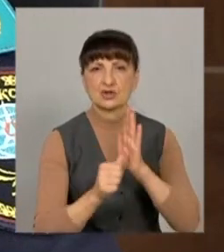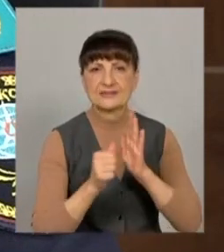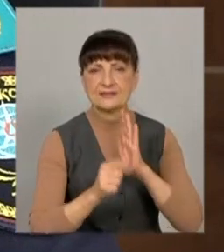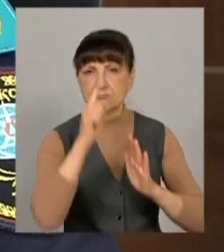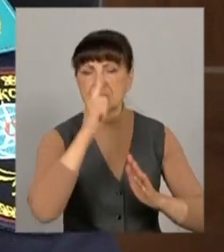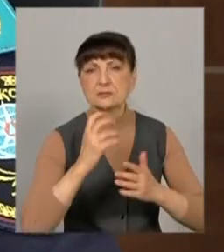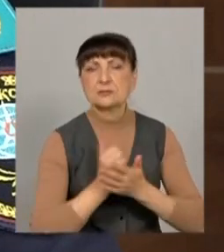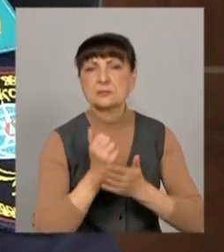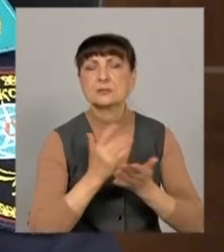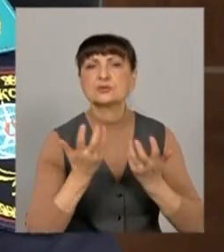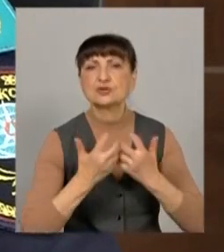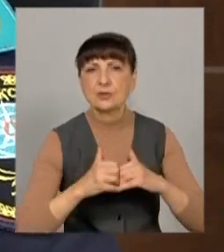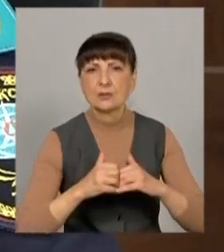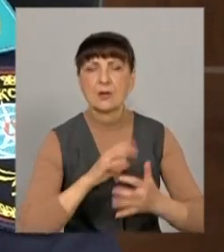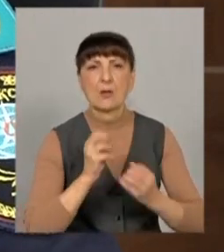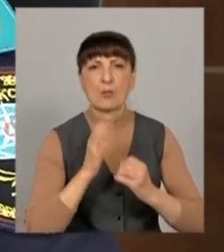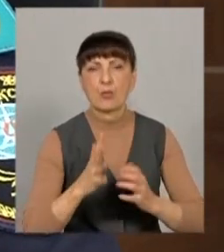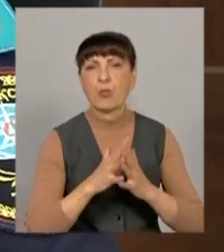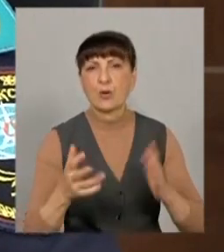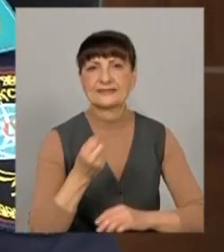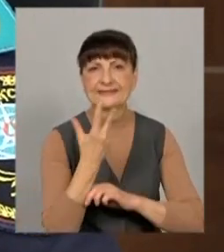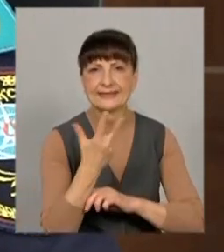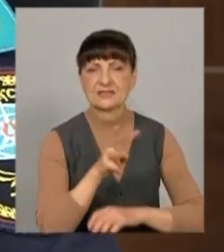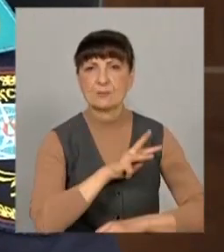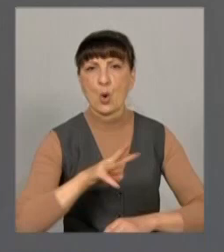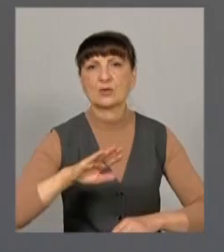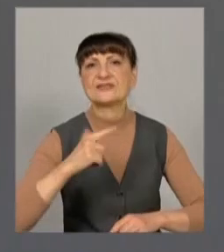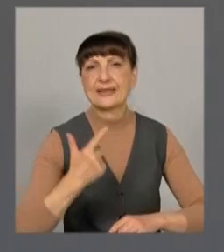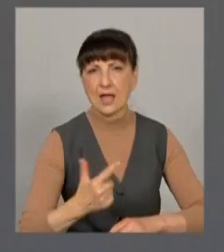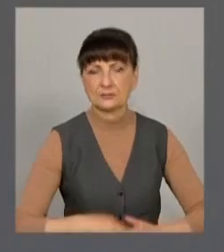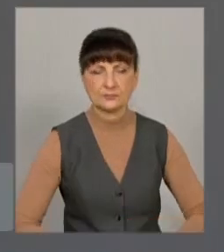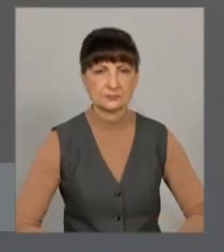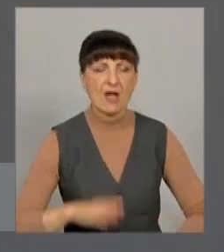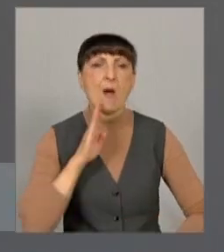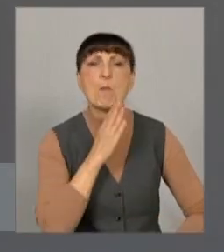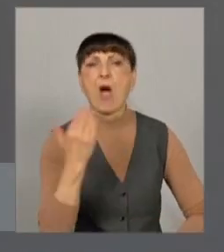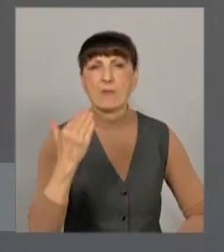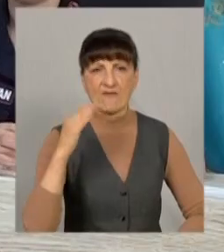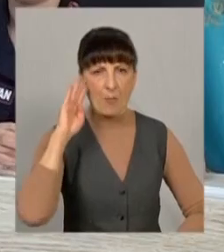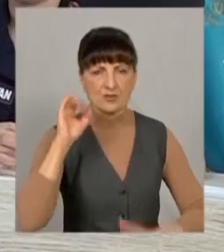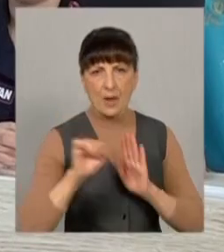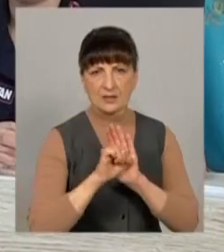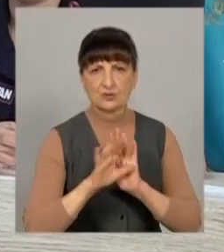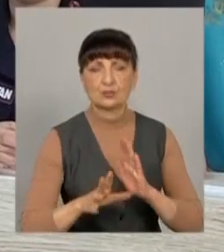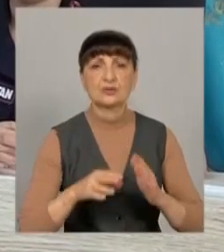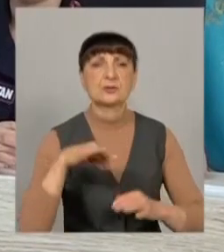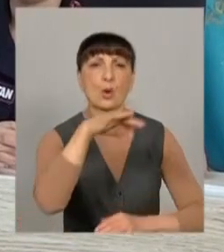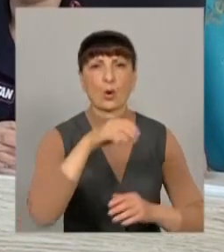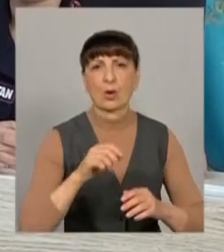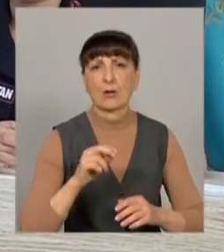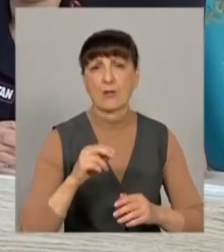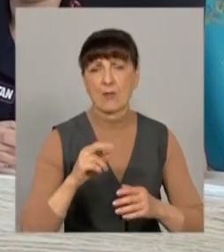60-месячного денежного содержания будет составлять более 13 миллионов тенге. Матери Арслана Курманбекова могут вручить ключи от